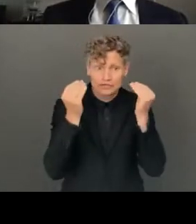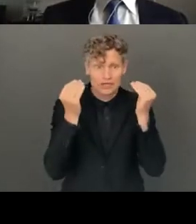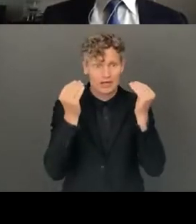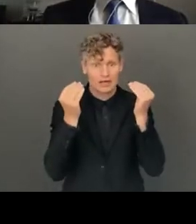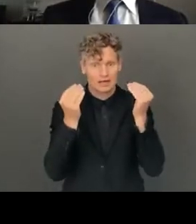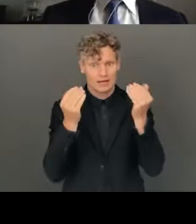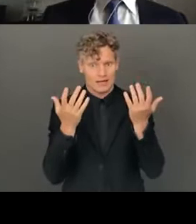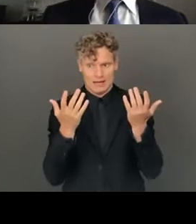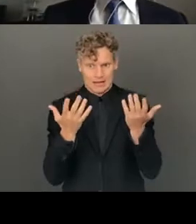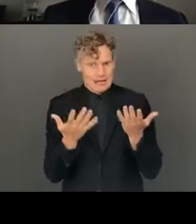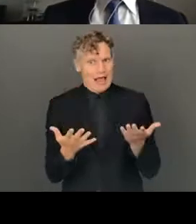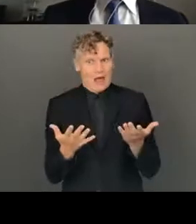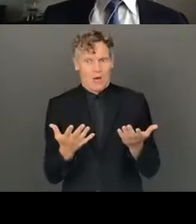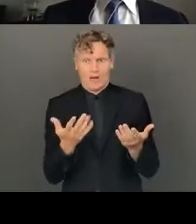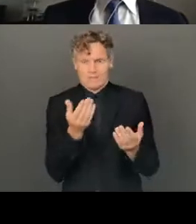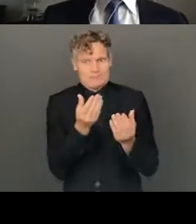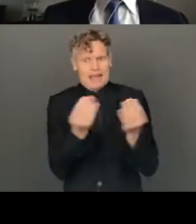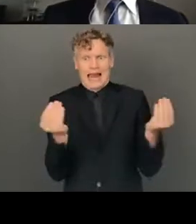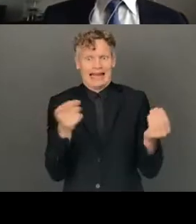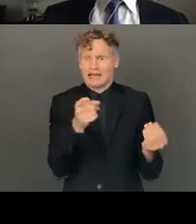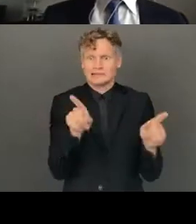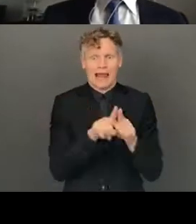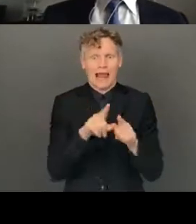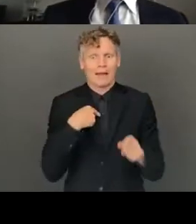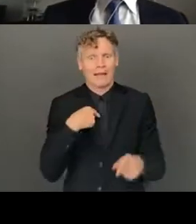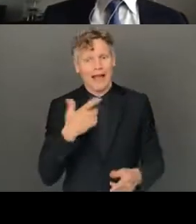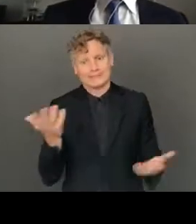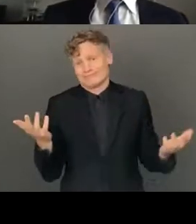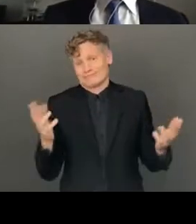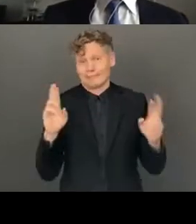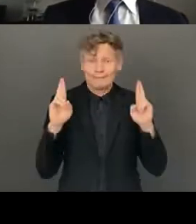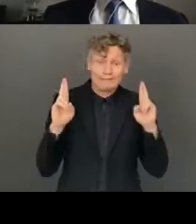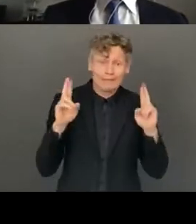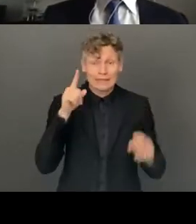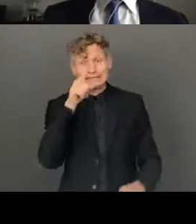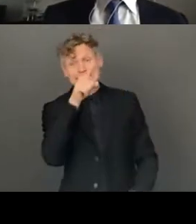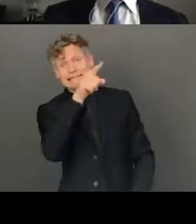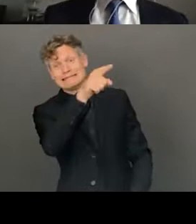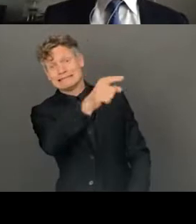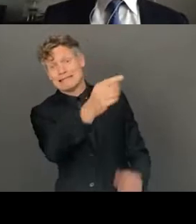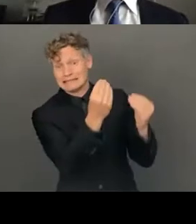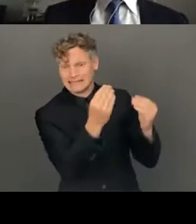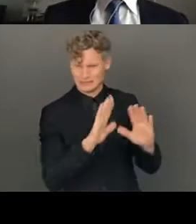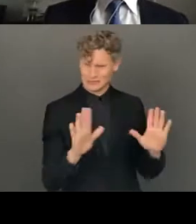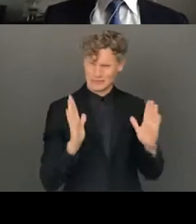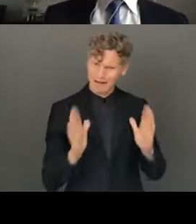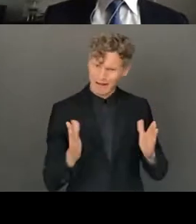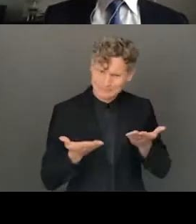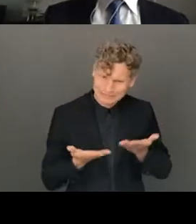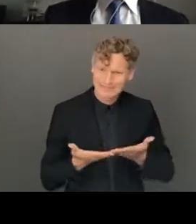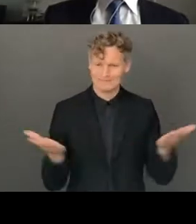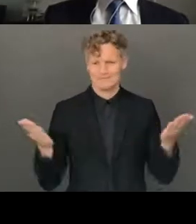l'éducation reste trop loin pour beaucoup de personnes. J'espère que cette semaine nous démontrera